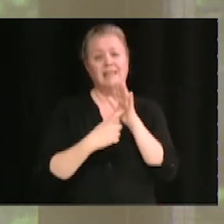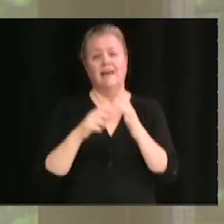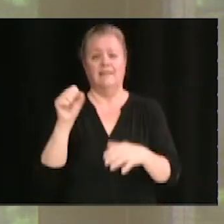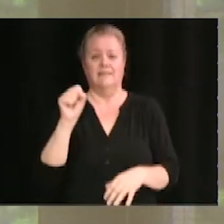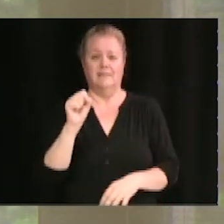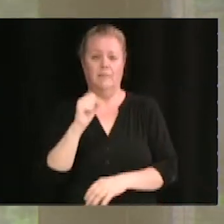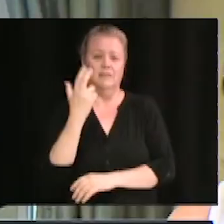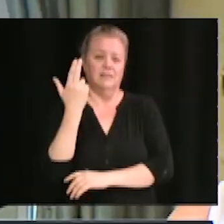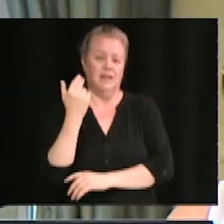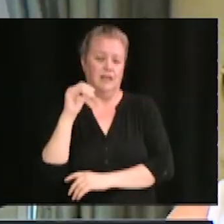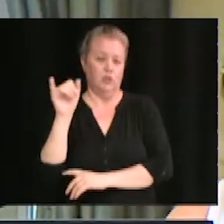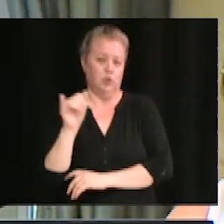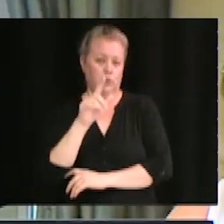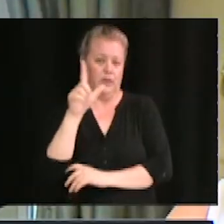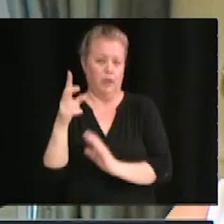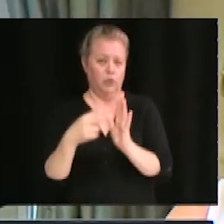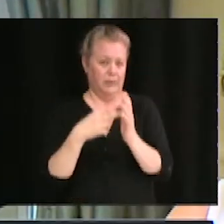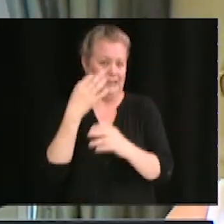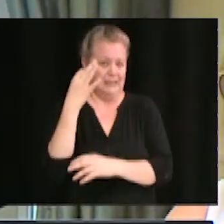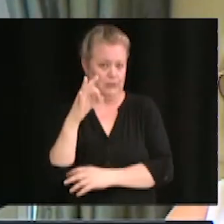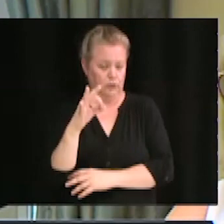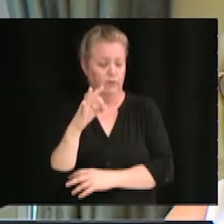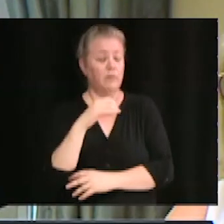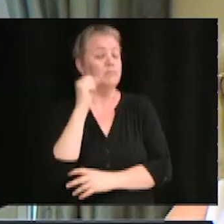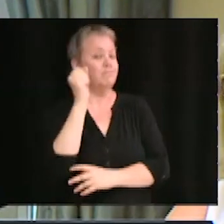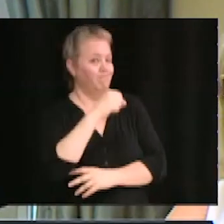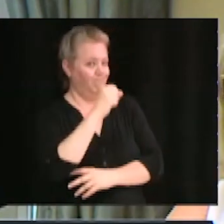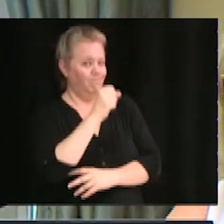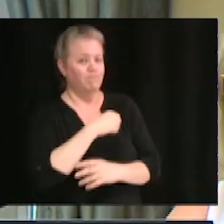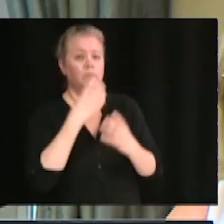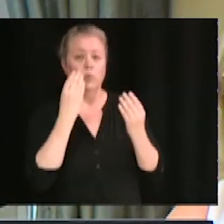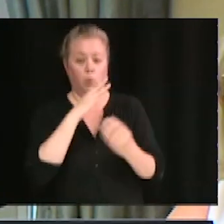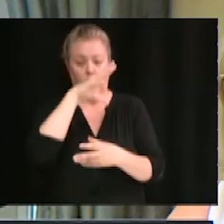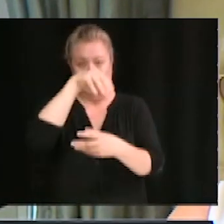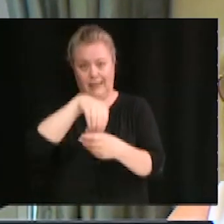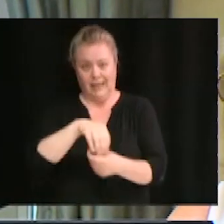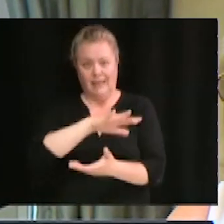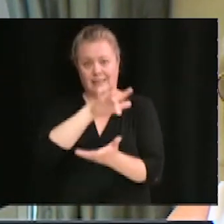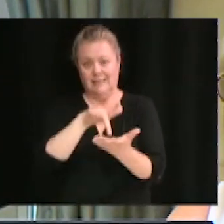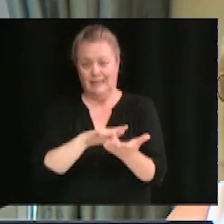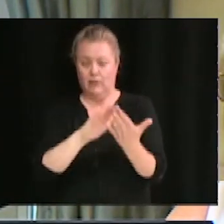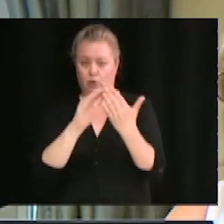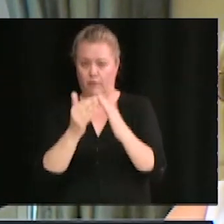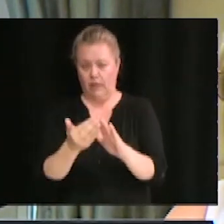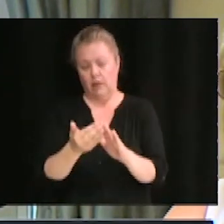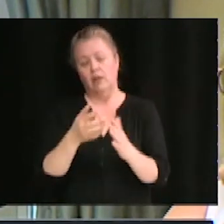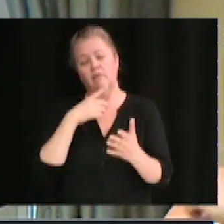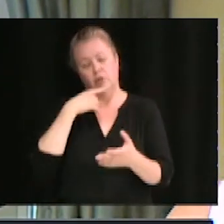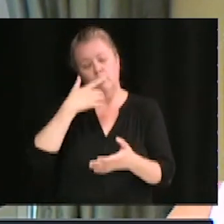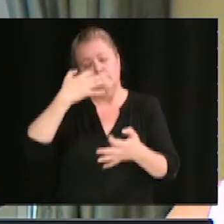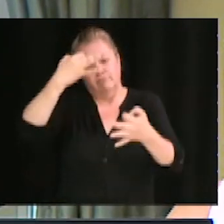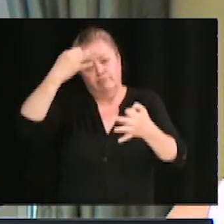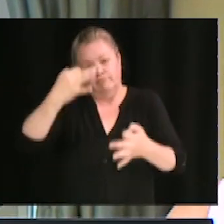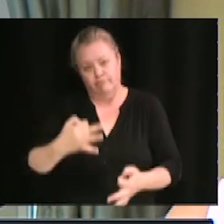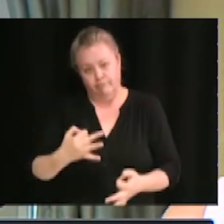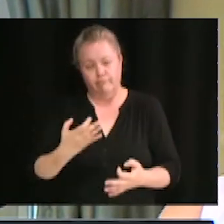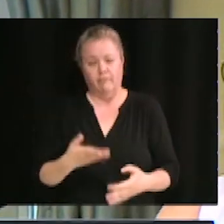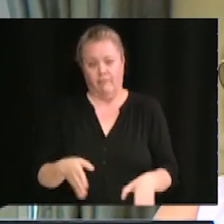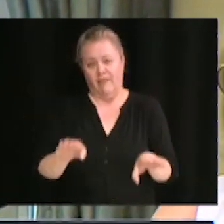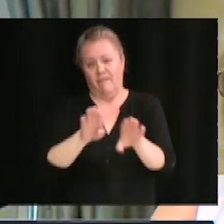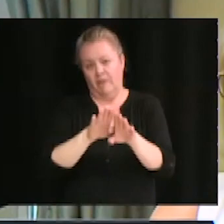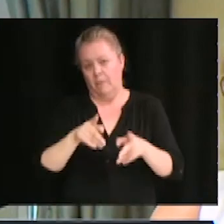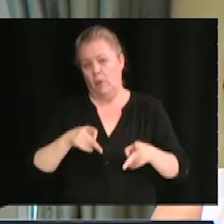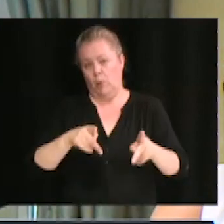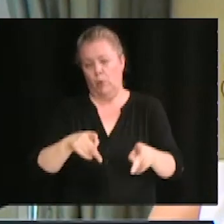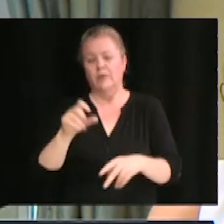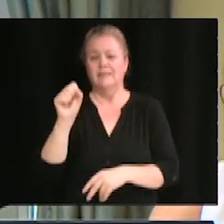Oui. On parle du critérium qui aura lieu au centre-ville. Il s'agit de décréter la fermeture de diverses rues le samedi 13